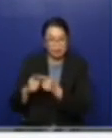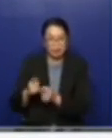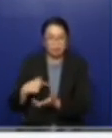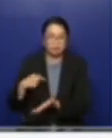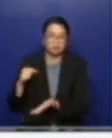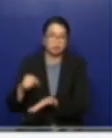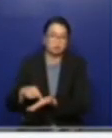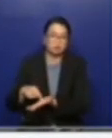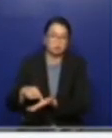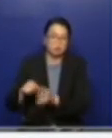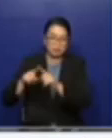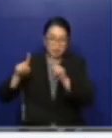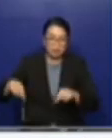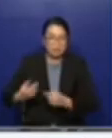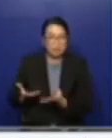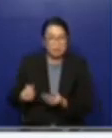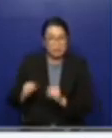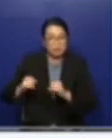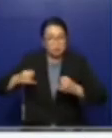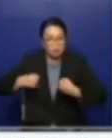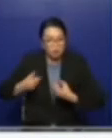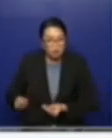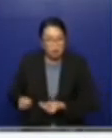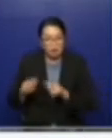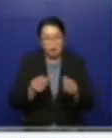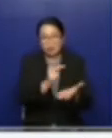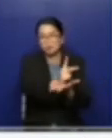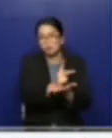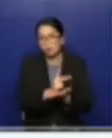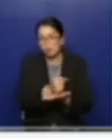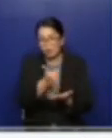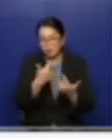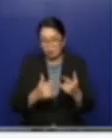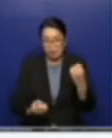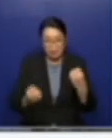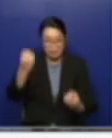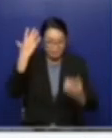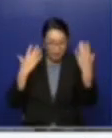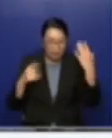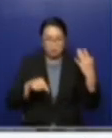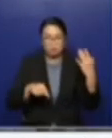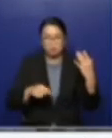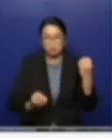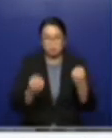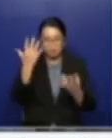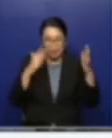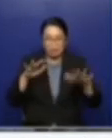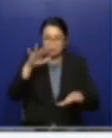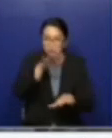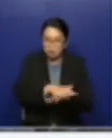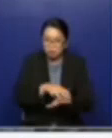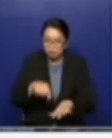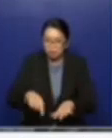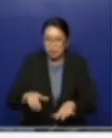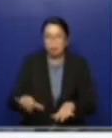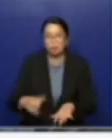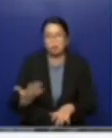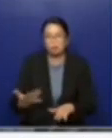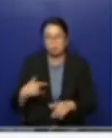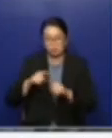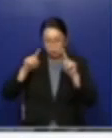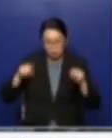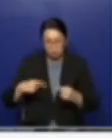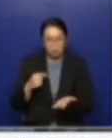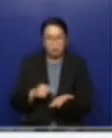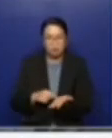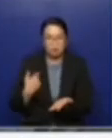ามีมติคณะรัฐมนตรีบอกว่าประกาศเป็นป่าทึบขีดเส้นตรงเลยในขณะเดียวกันนั้นพี่น้องเกษตรกรจำเป็นต้